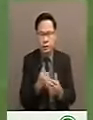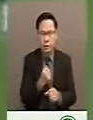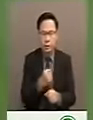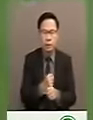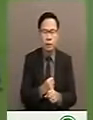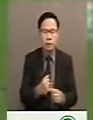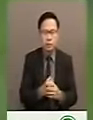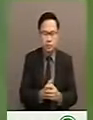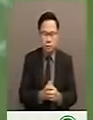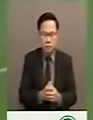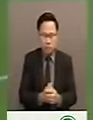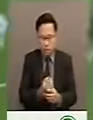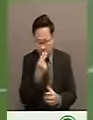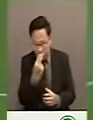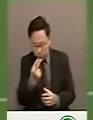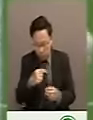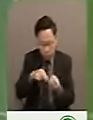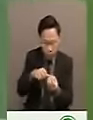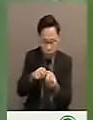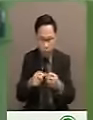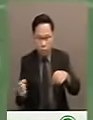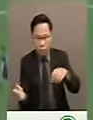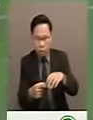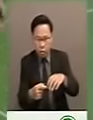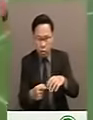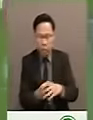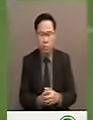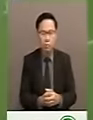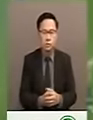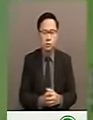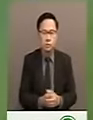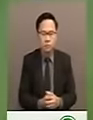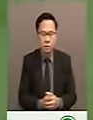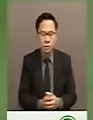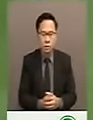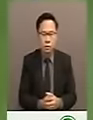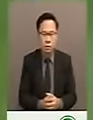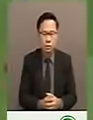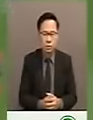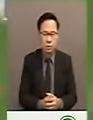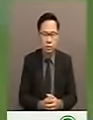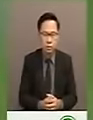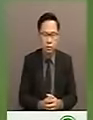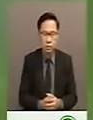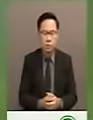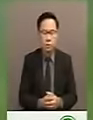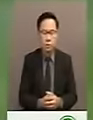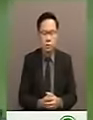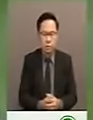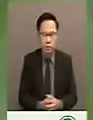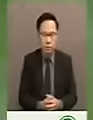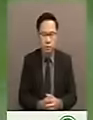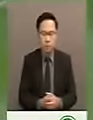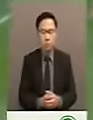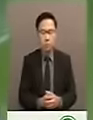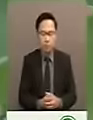เยือนได้ลุ้นนะครับก็เป็นทางฝั่งควนก้าแตะหลบราเฟลวารานะครับแล้วก็ตัดจากซ้ายเข้ากรอบเก